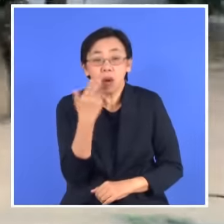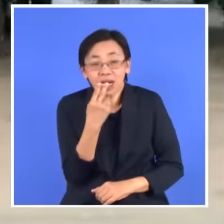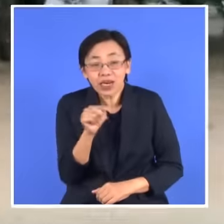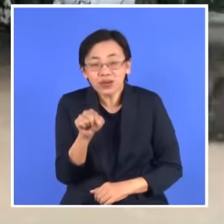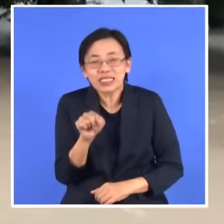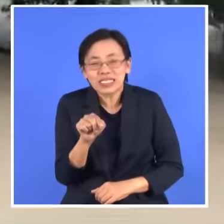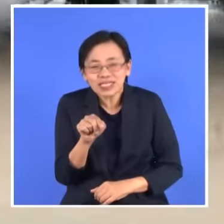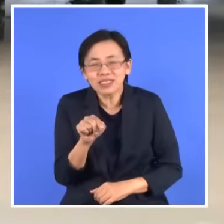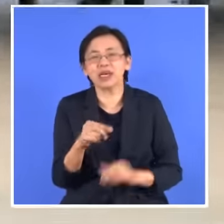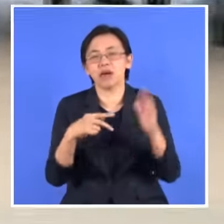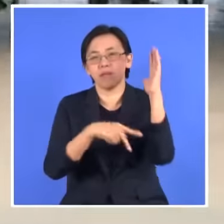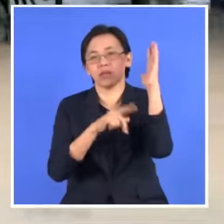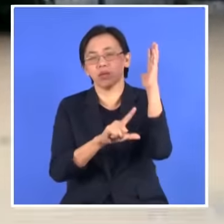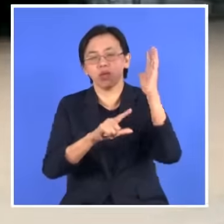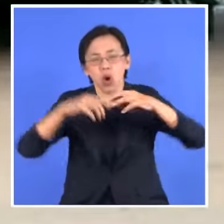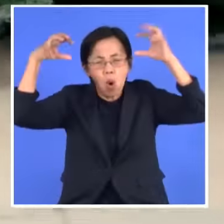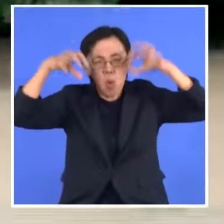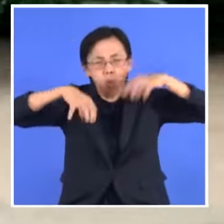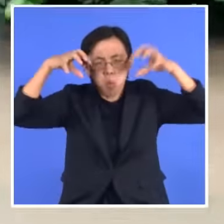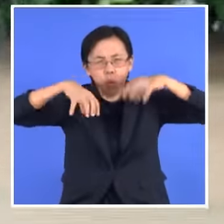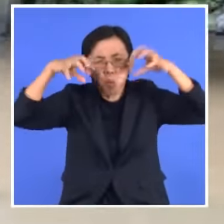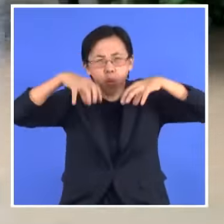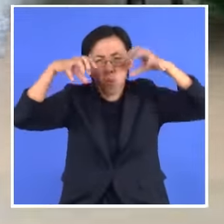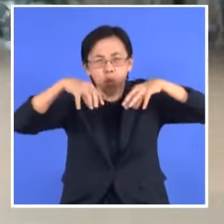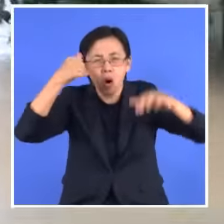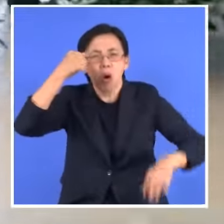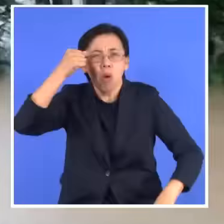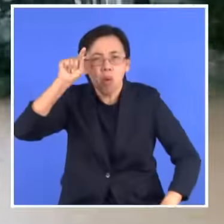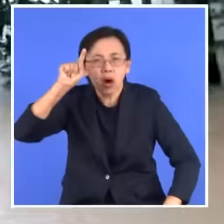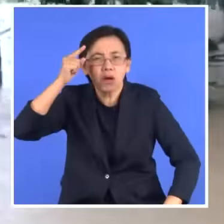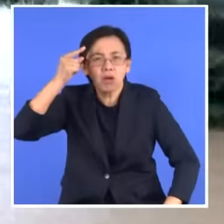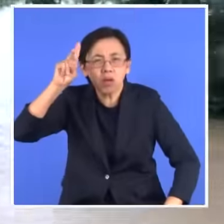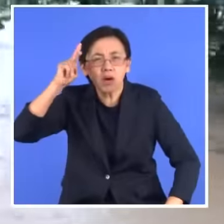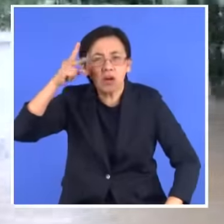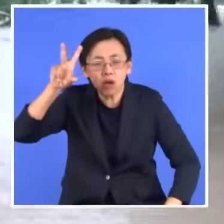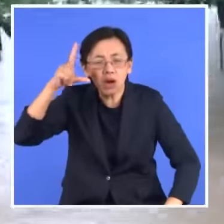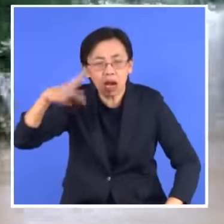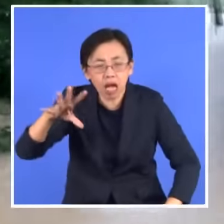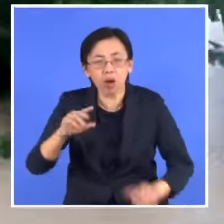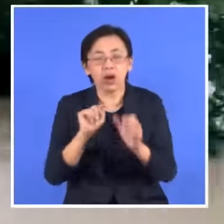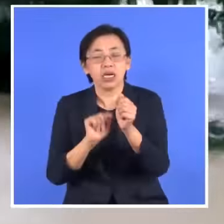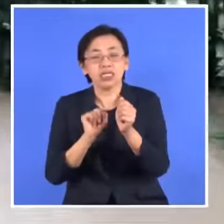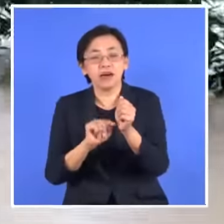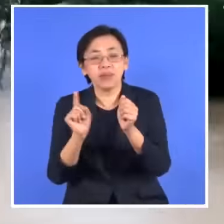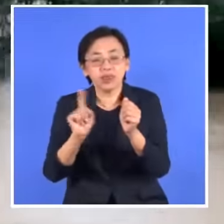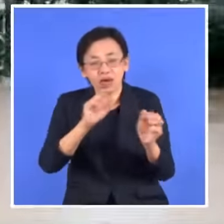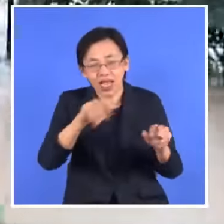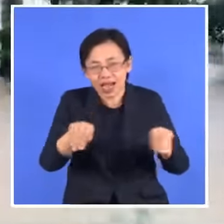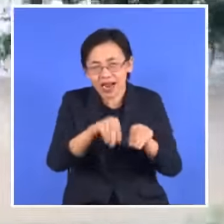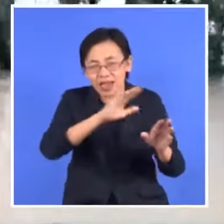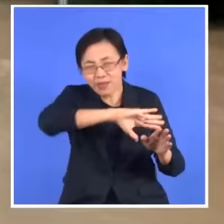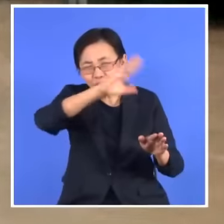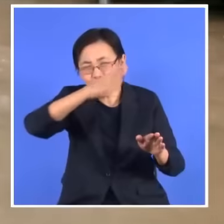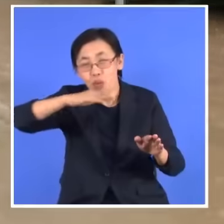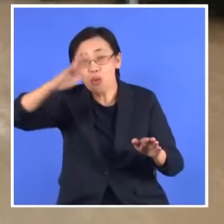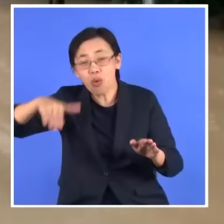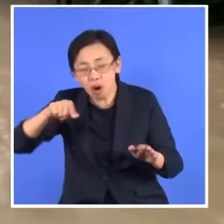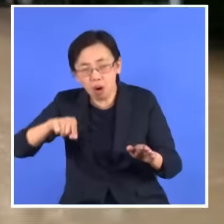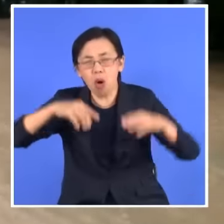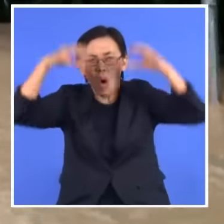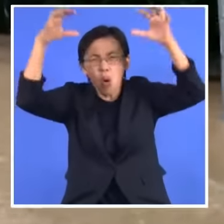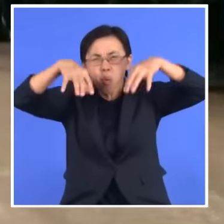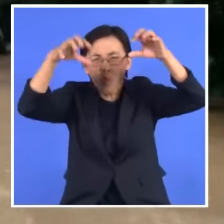เมื่อวานนี้นะครับที่พัทลุงเนี่ยฝนตกสะสมมาเป็นวันที่3ต่อเนื่องแล้วโดยเฉพาะพื้นที่อำเภอแถบภูเขาบรรทัดตกหนักข้างบนภูเขาเล